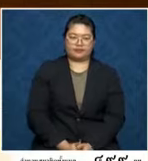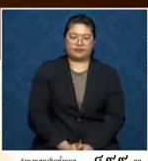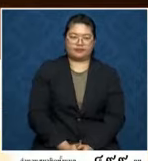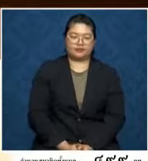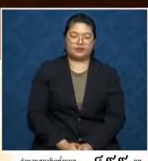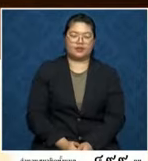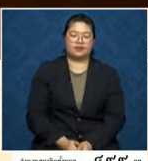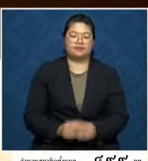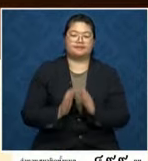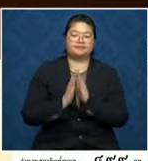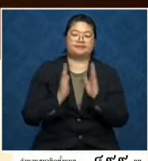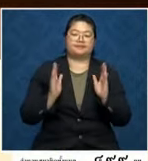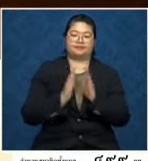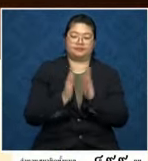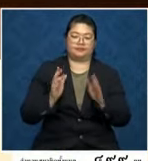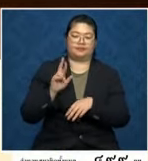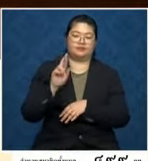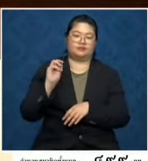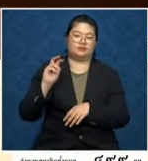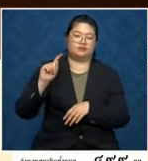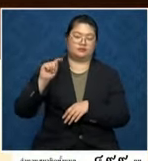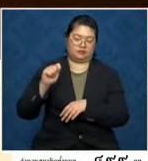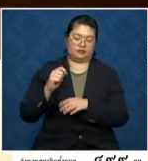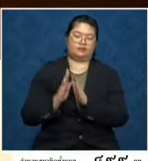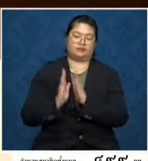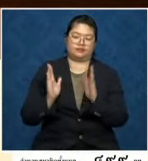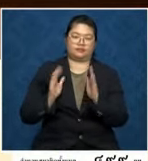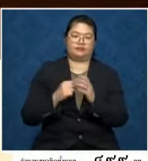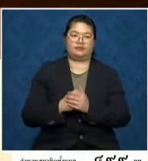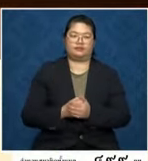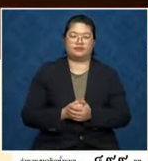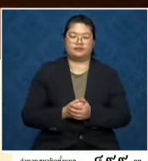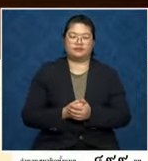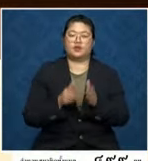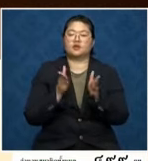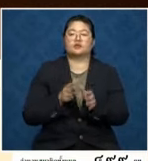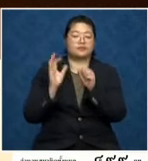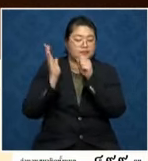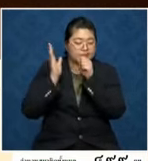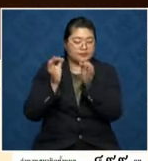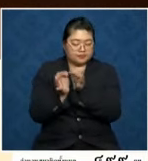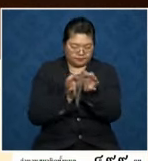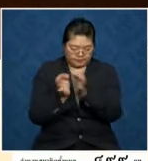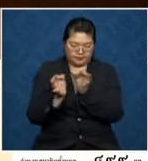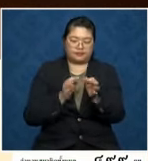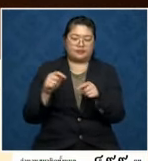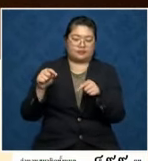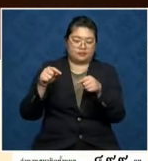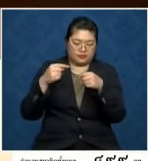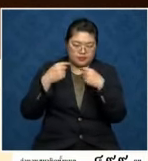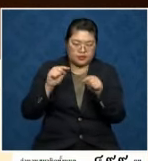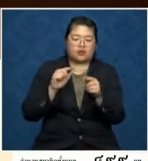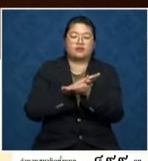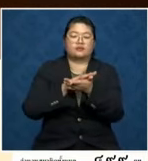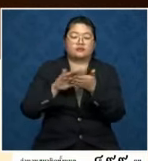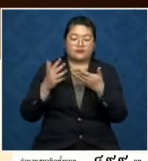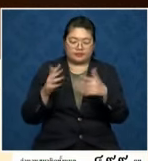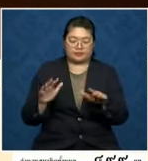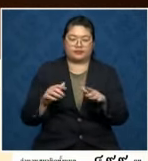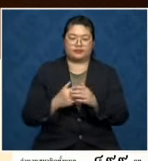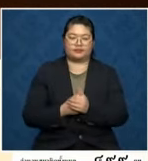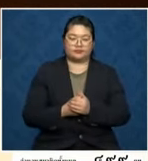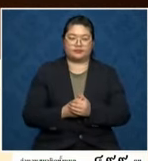ครับขอบคุณท่านรัฐมนตรีนะครับทางผู้ชี้แจงก็ได้ตอบคำถามในสภาเรียบร้อยแล้วนะครับต่อไป